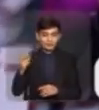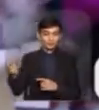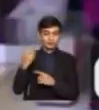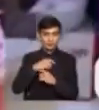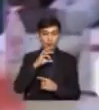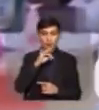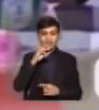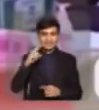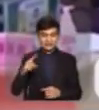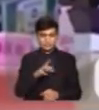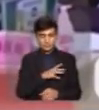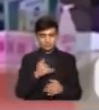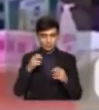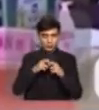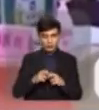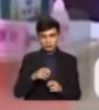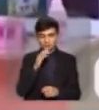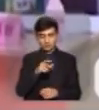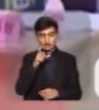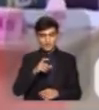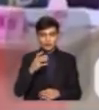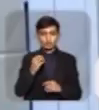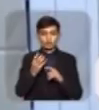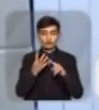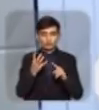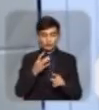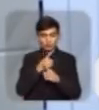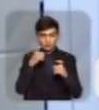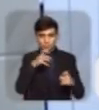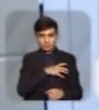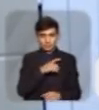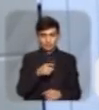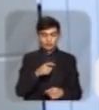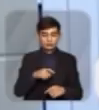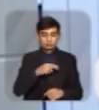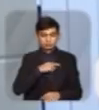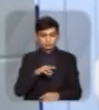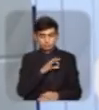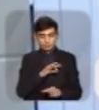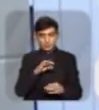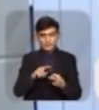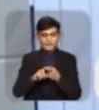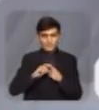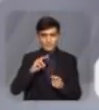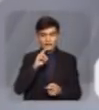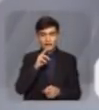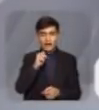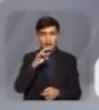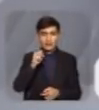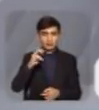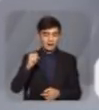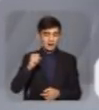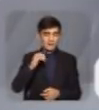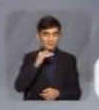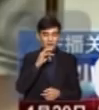ОРЗ. Сегодня китайские медики сообщили о 4-й жертве неизвестного коронавируса, вспышка которого произошла в декабре в городе Ухань